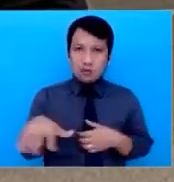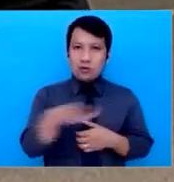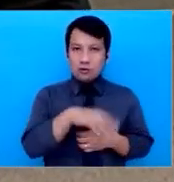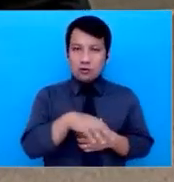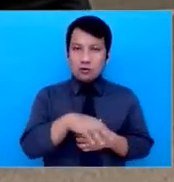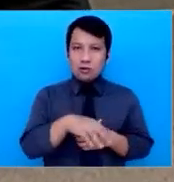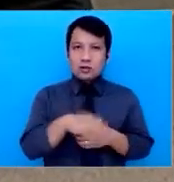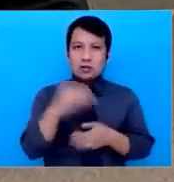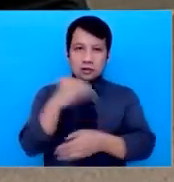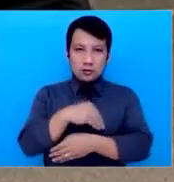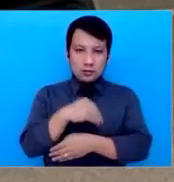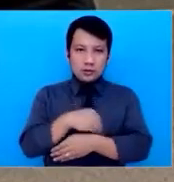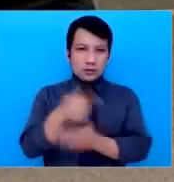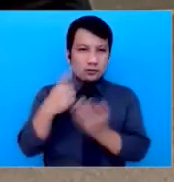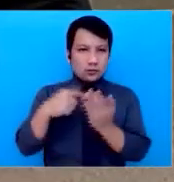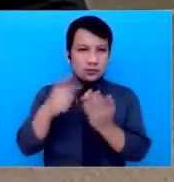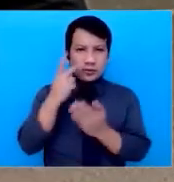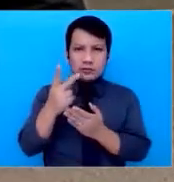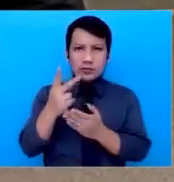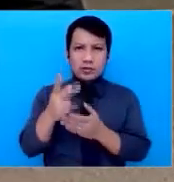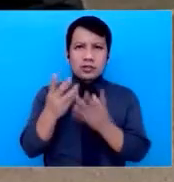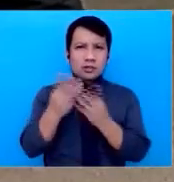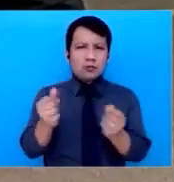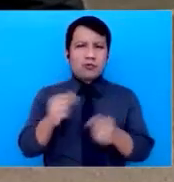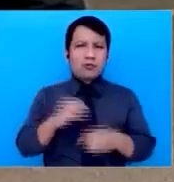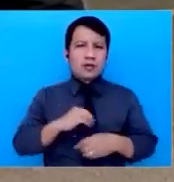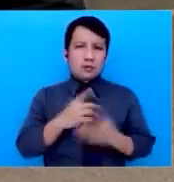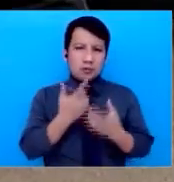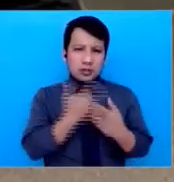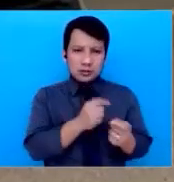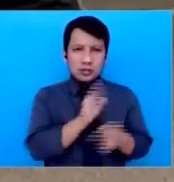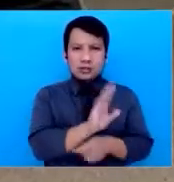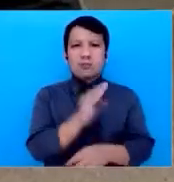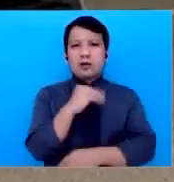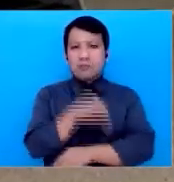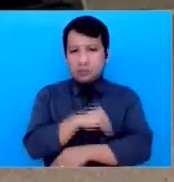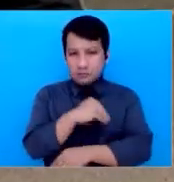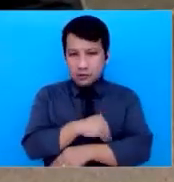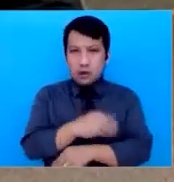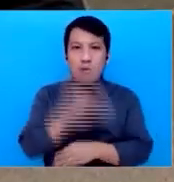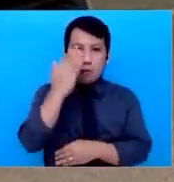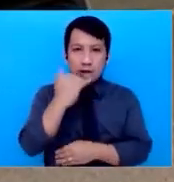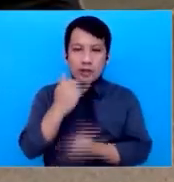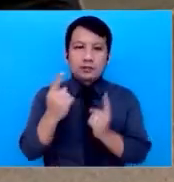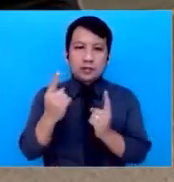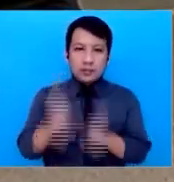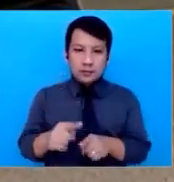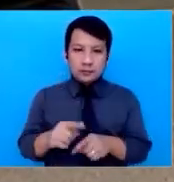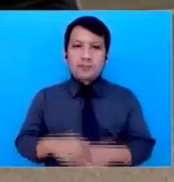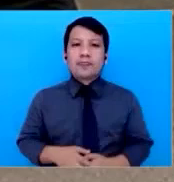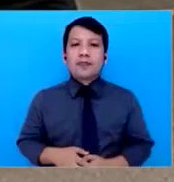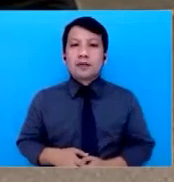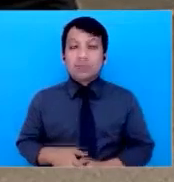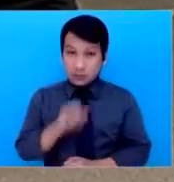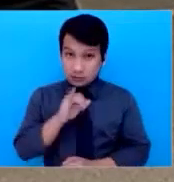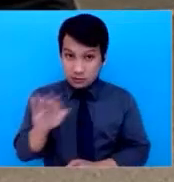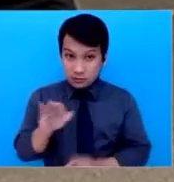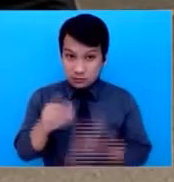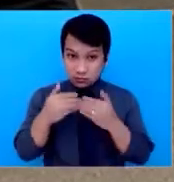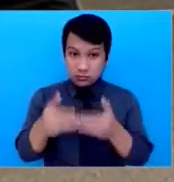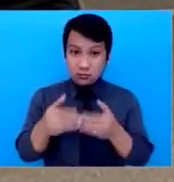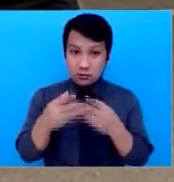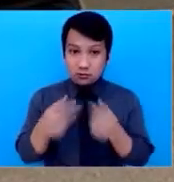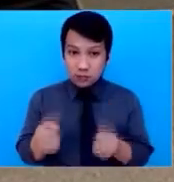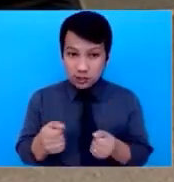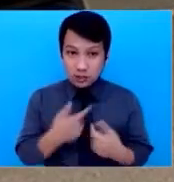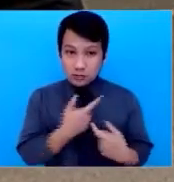ng mga hacker at hindi dapat mawala ang kumpiyansa ng mga mamamayan sa mga bangko nang dahil sa ganitong insidente. Kung tuluyang mawawala ang tiwala ng publiko